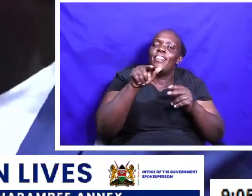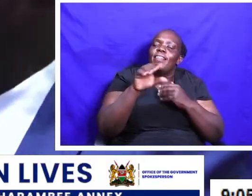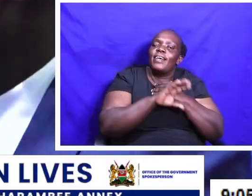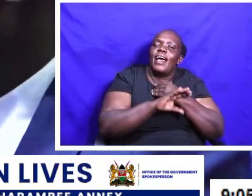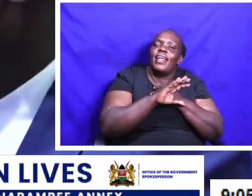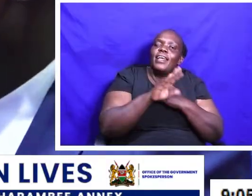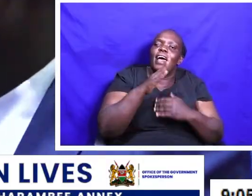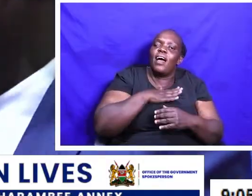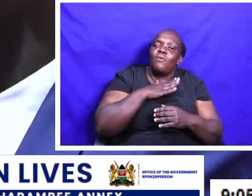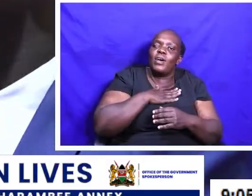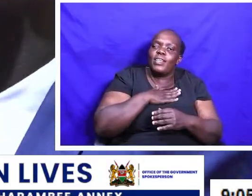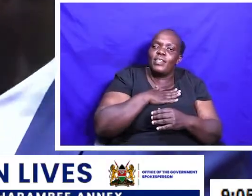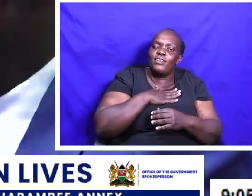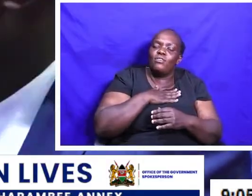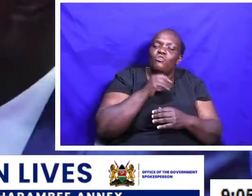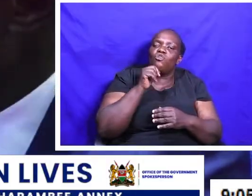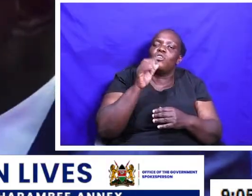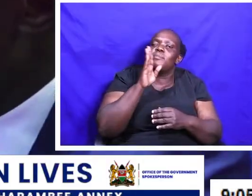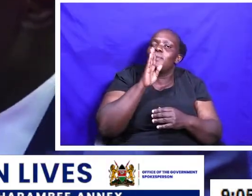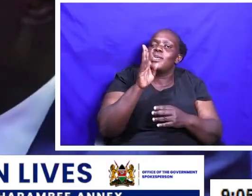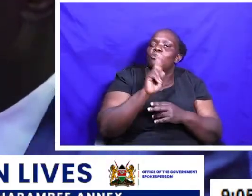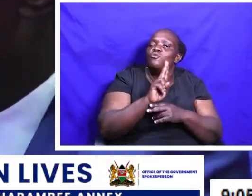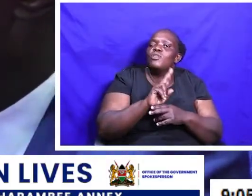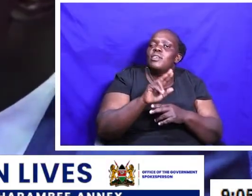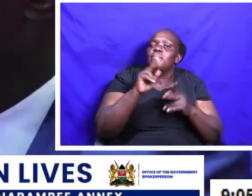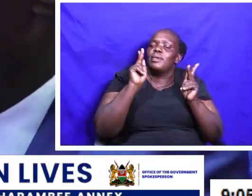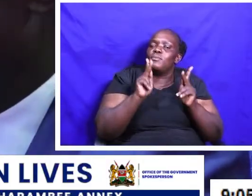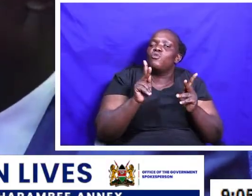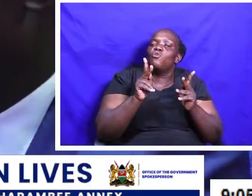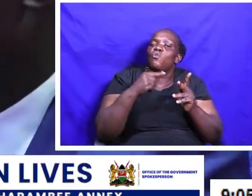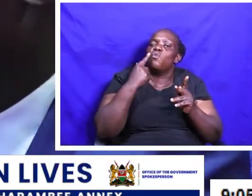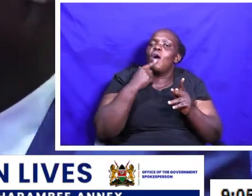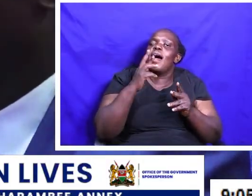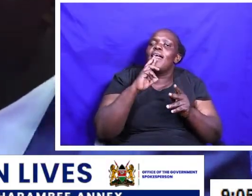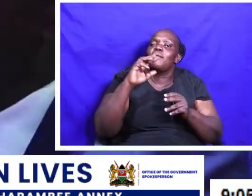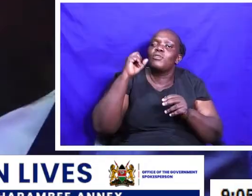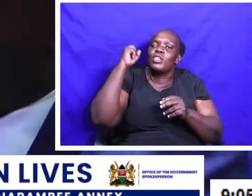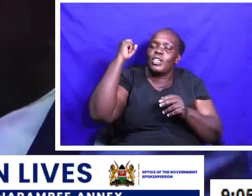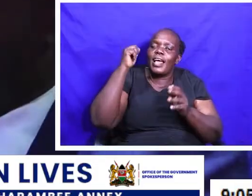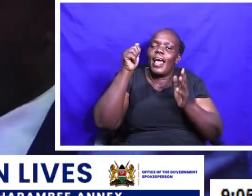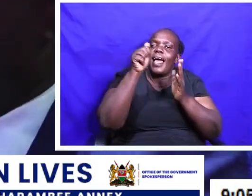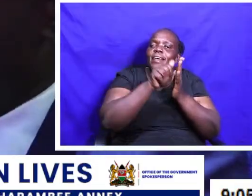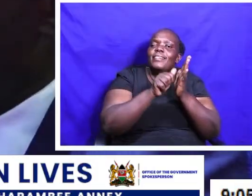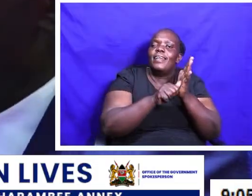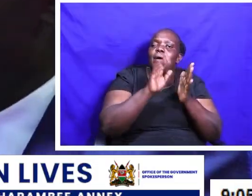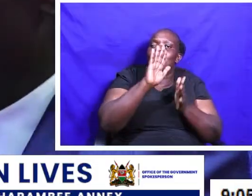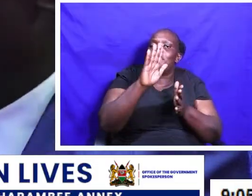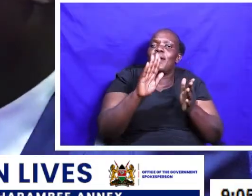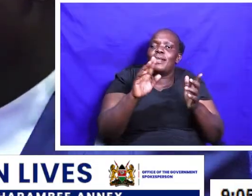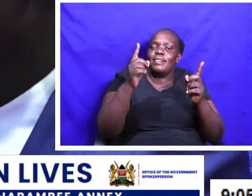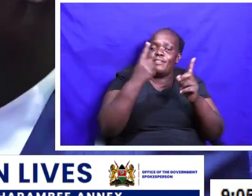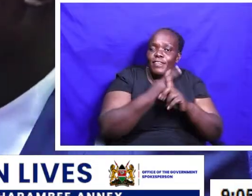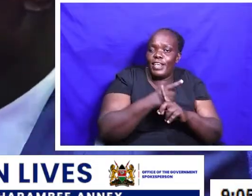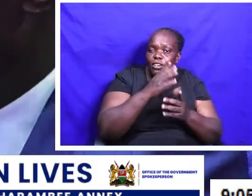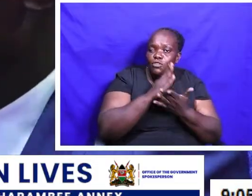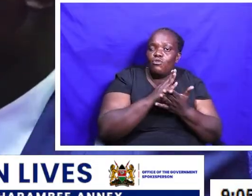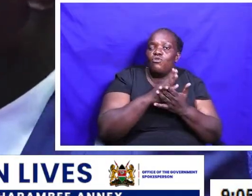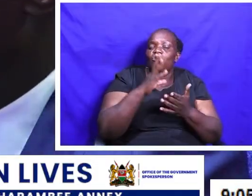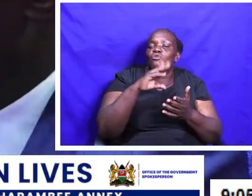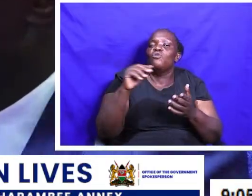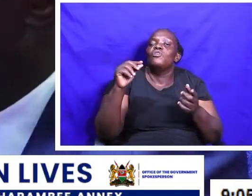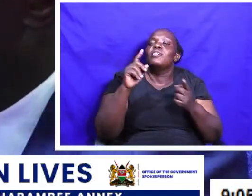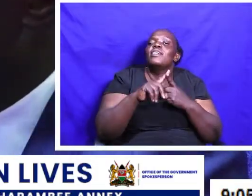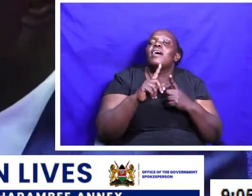Hii nchi ni yetu na tusitumiwe vibaya na wanasiasa ambao wako na hidden agenda zao. Na ndio injili